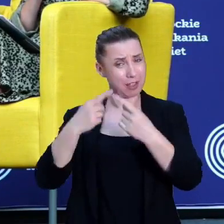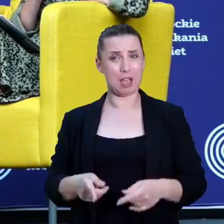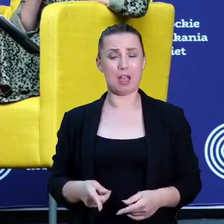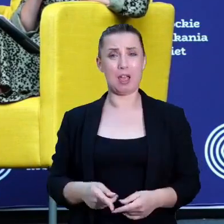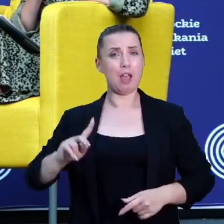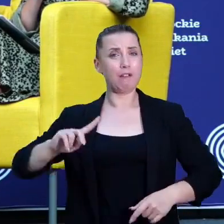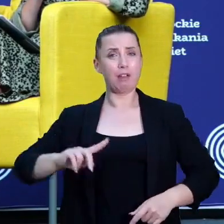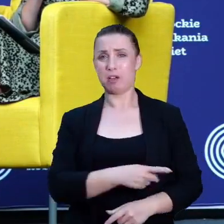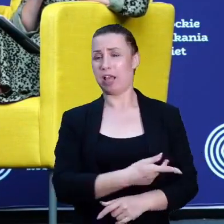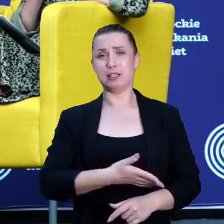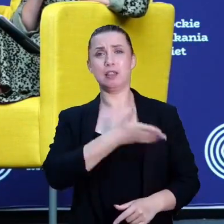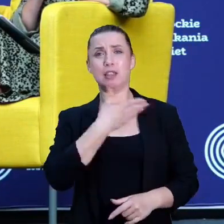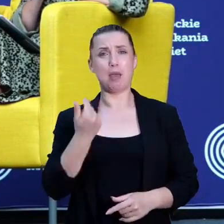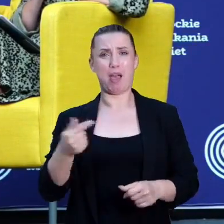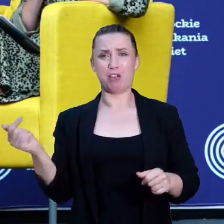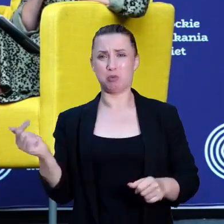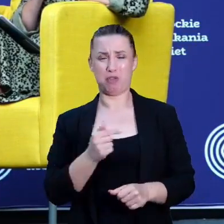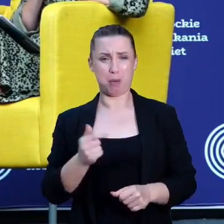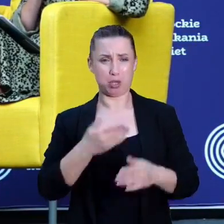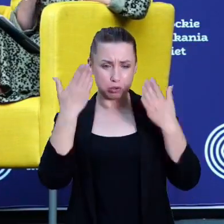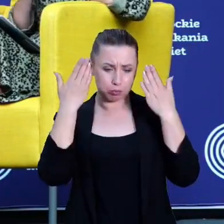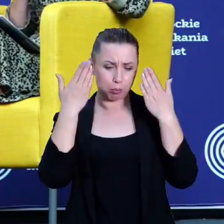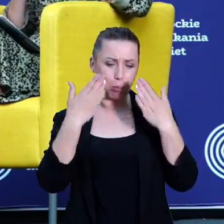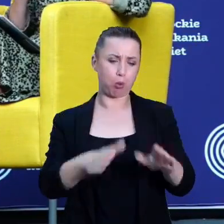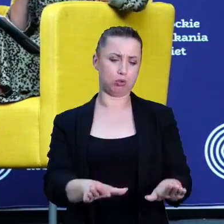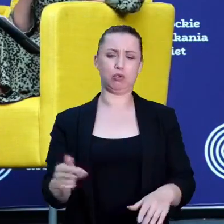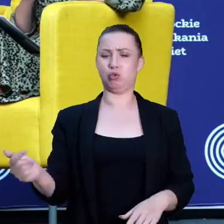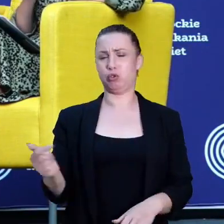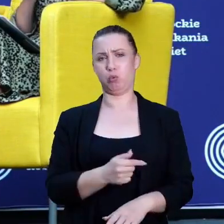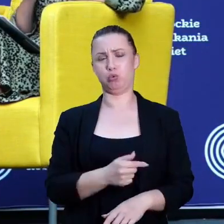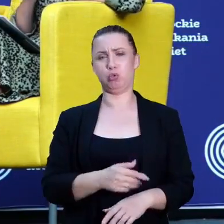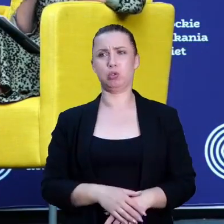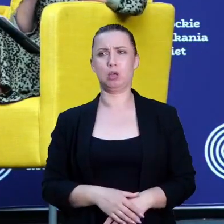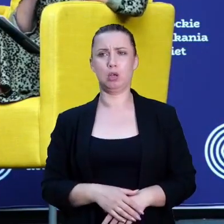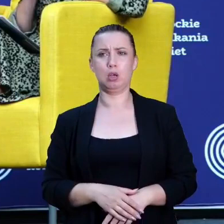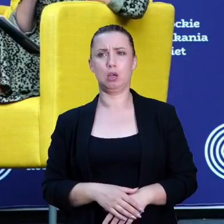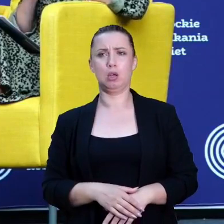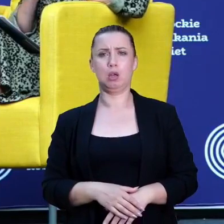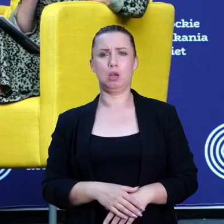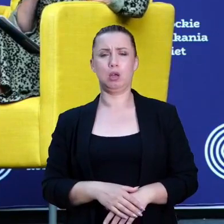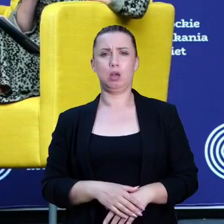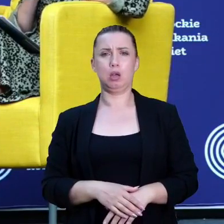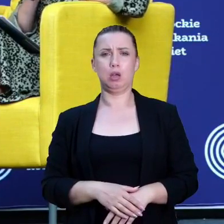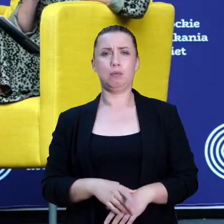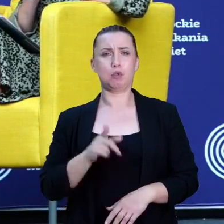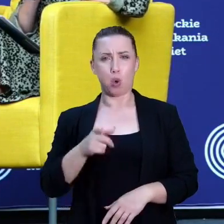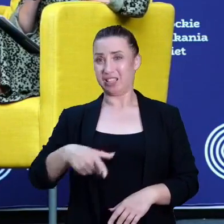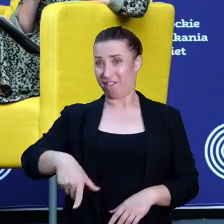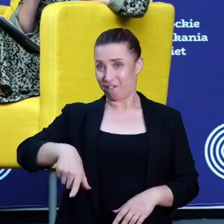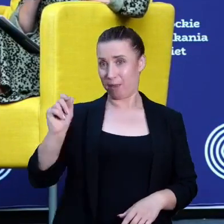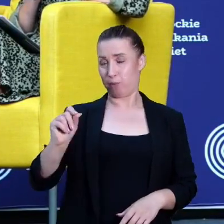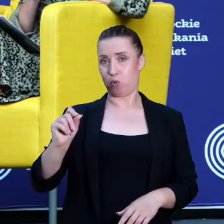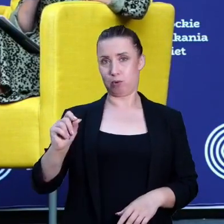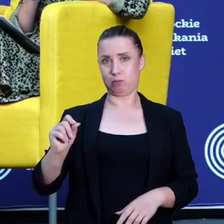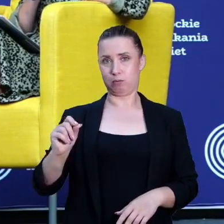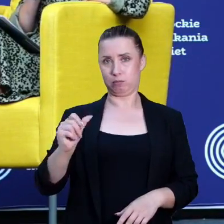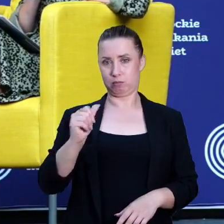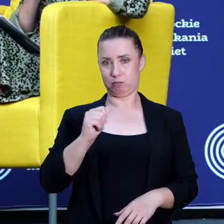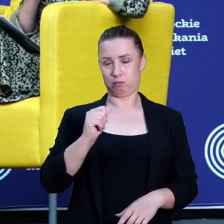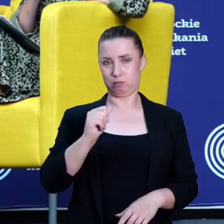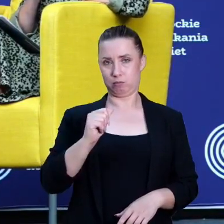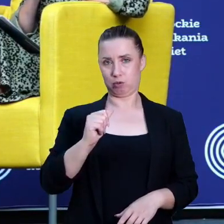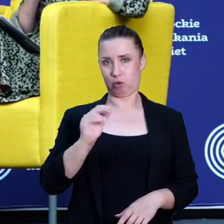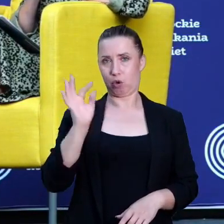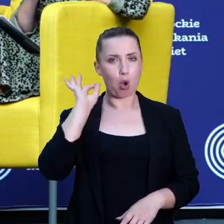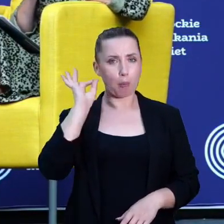nich poświęcenia się w jakiejś tam konkretnej roli, tylko oczywiście to jest ich wybór, gdzie się